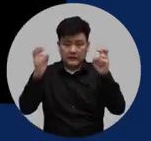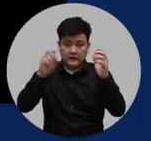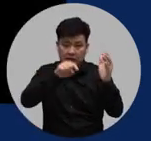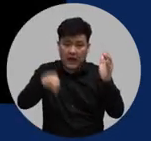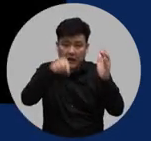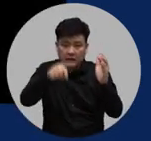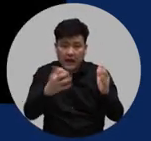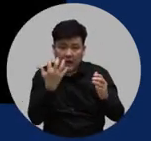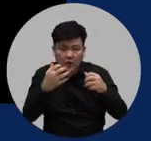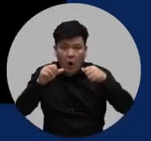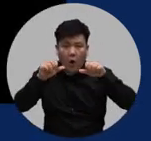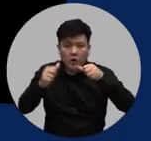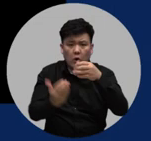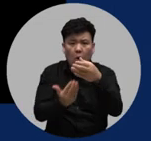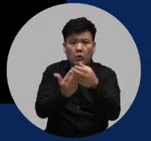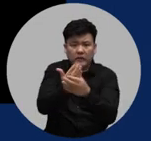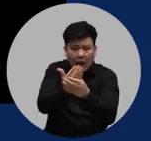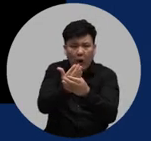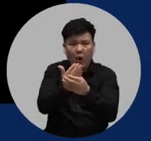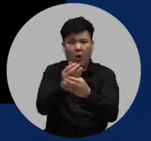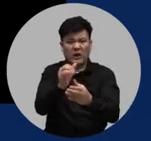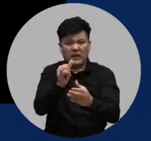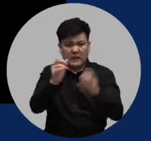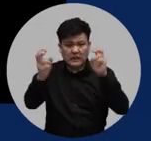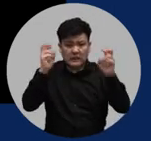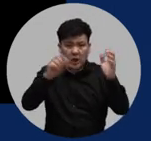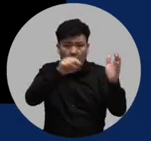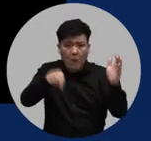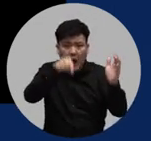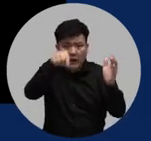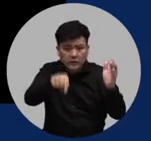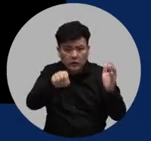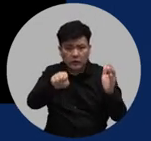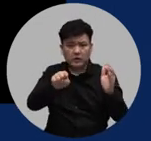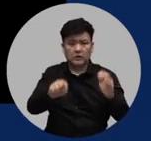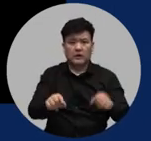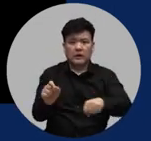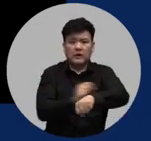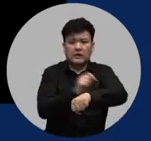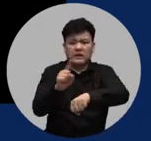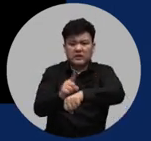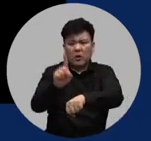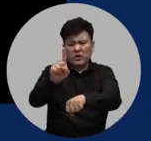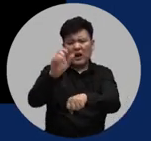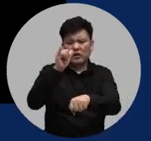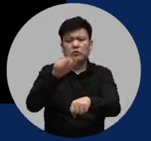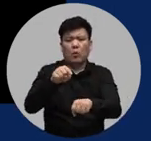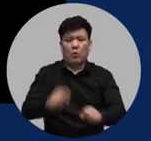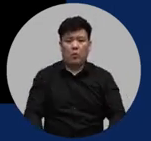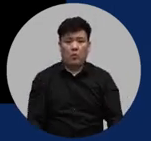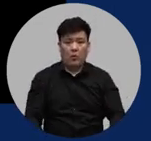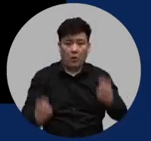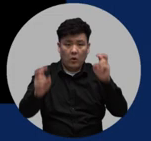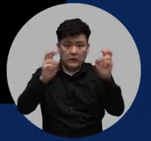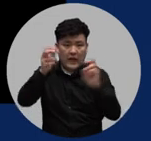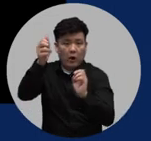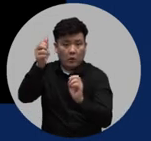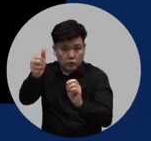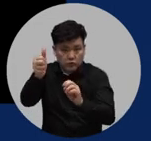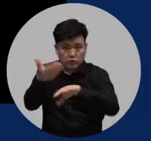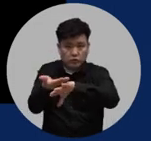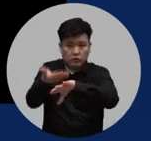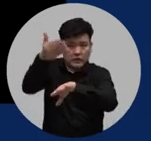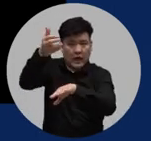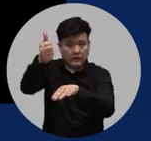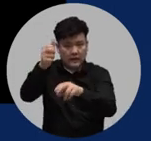직장 내 성희롱 사건이 문제되는 기업에서는 보통 다음과 같은 공통된 특성이 발견됩니다. 사업주,